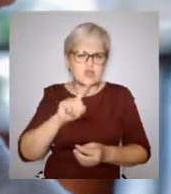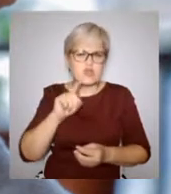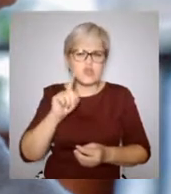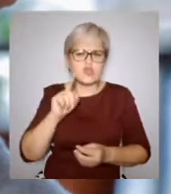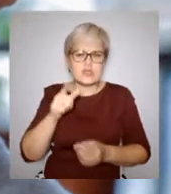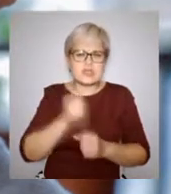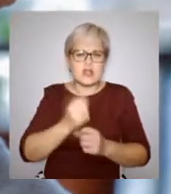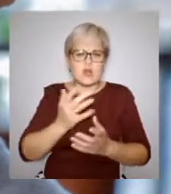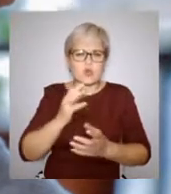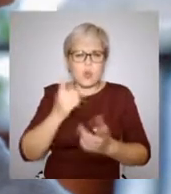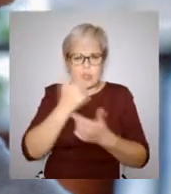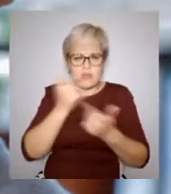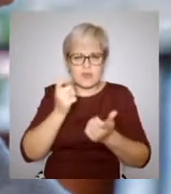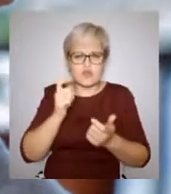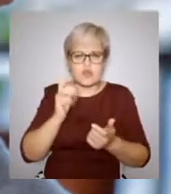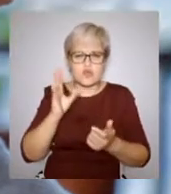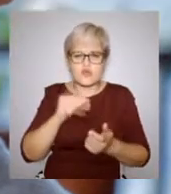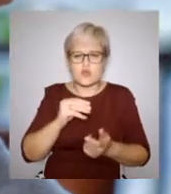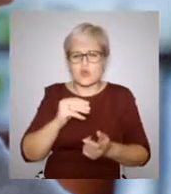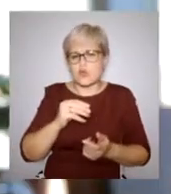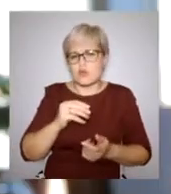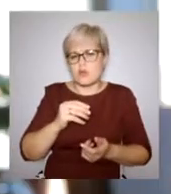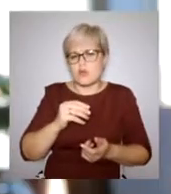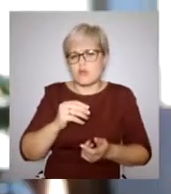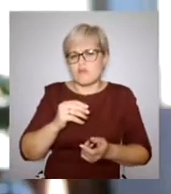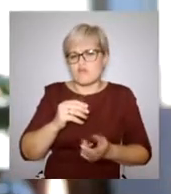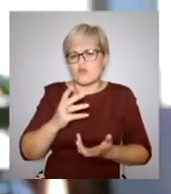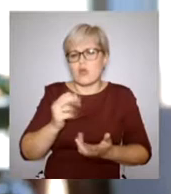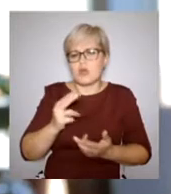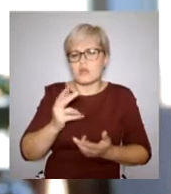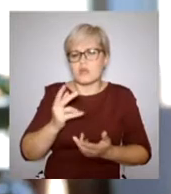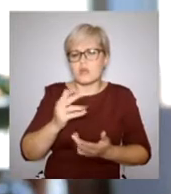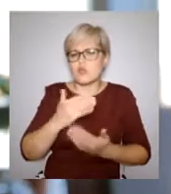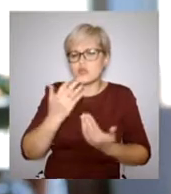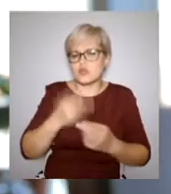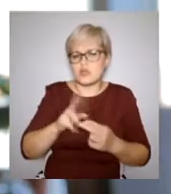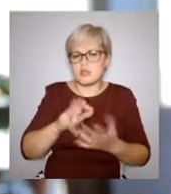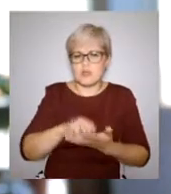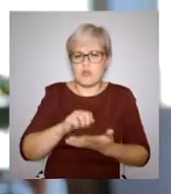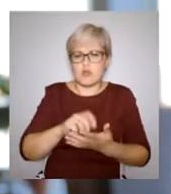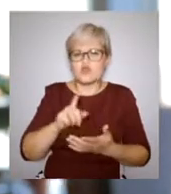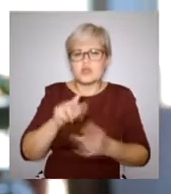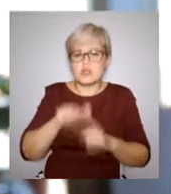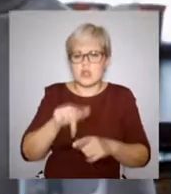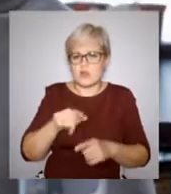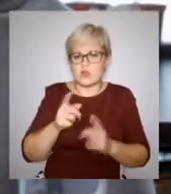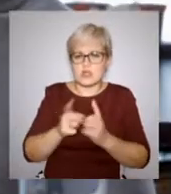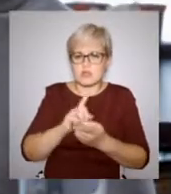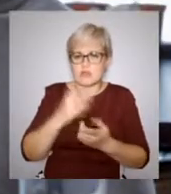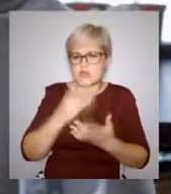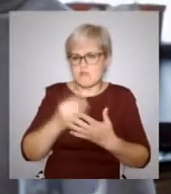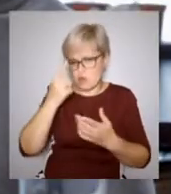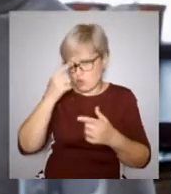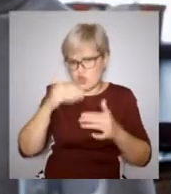что все я складываю мандат что называется и больше не хочу вот этим